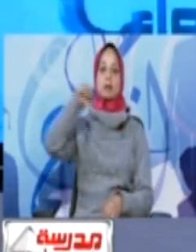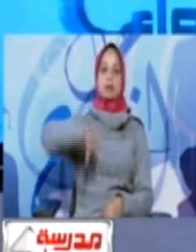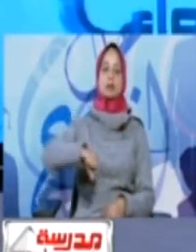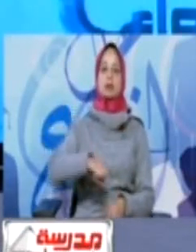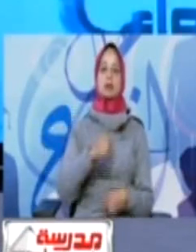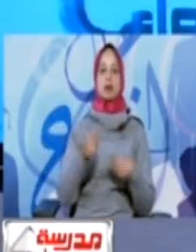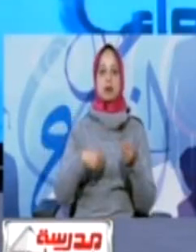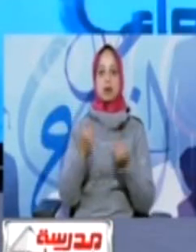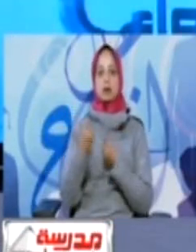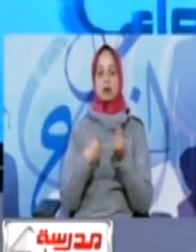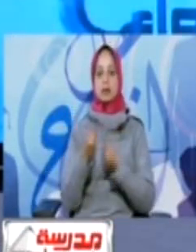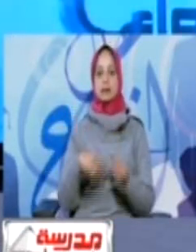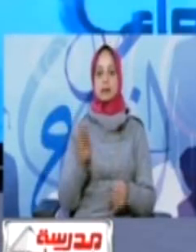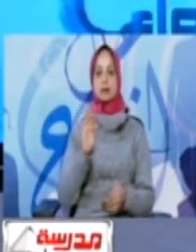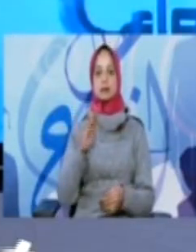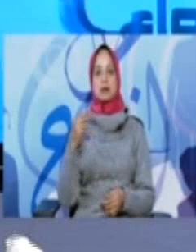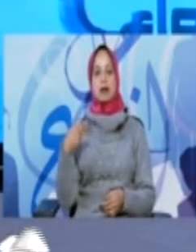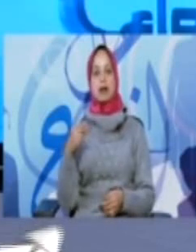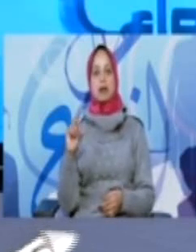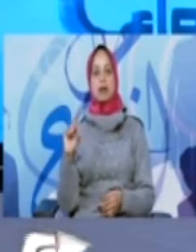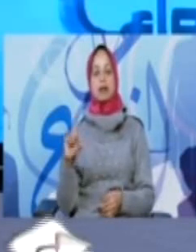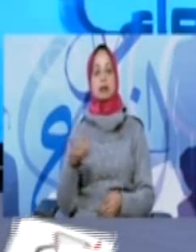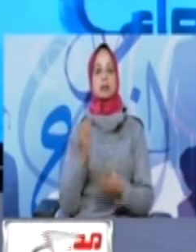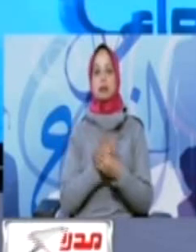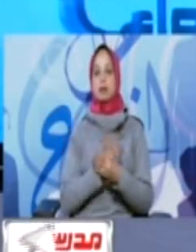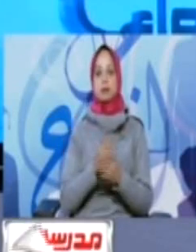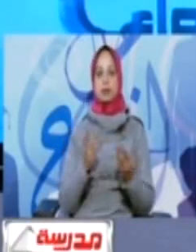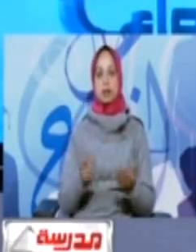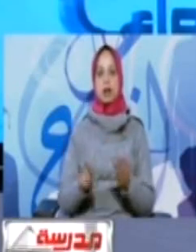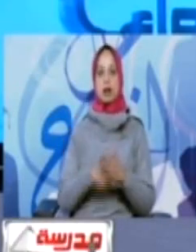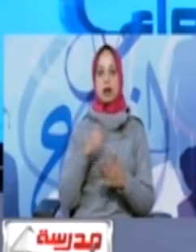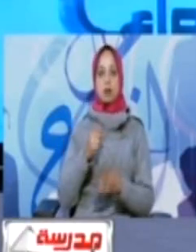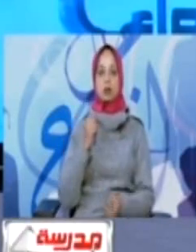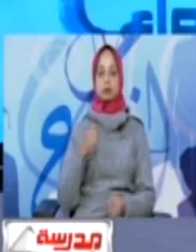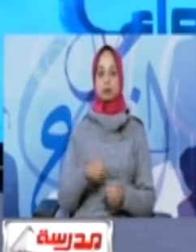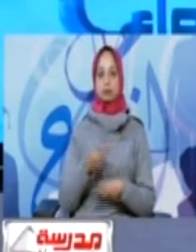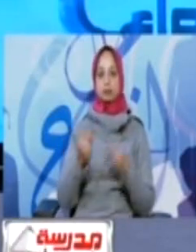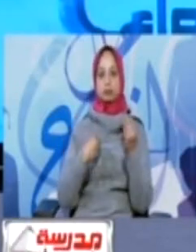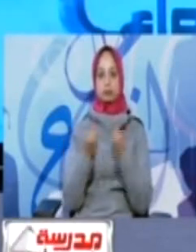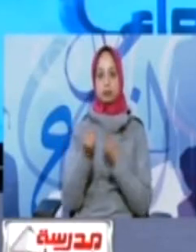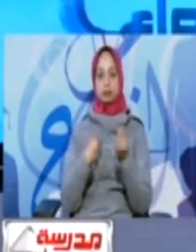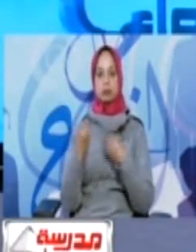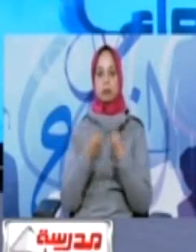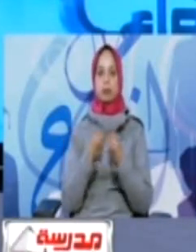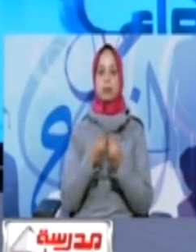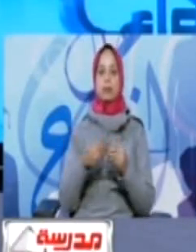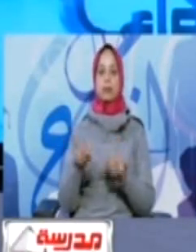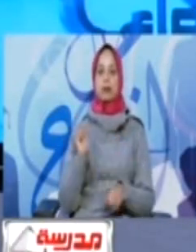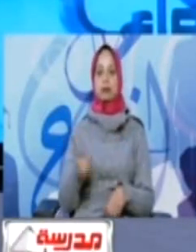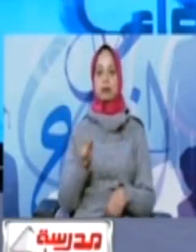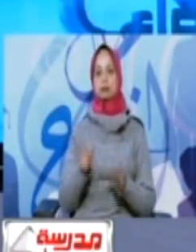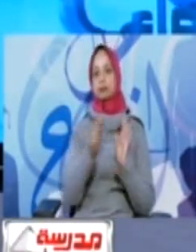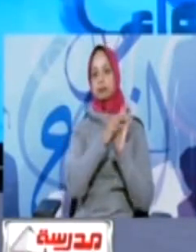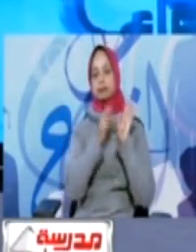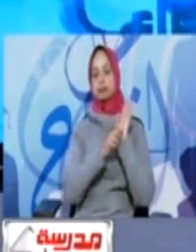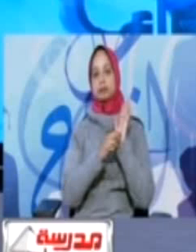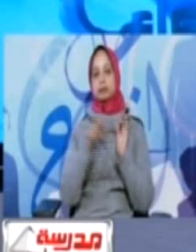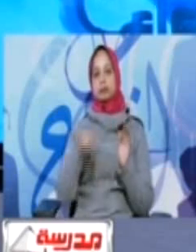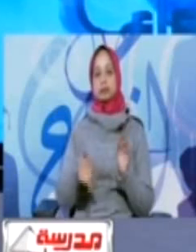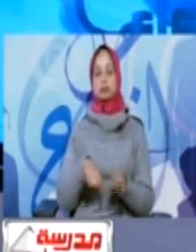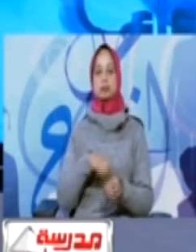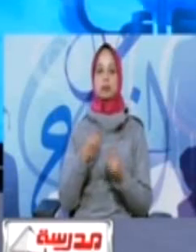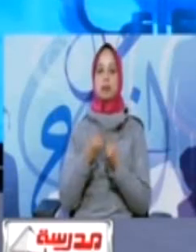ماكدونالد رئيس وزراء بريطانيا، ودي كانت أول مفاوضات في ظل الحكم الدستوري. طبعا النهاردة على مدى ساعتين